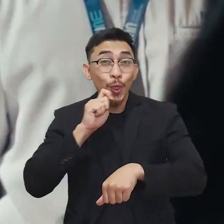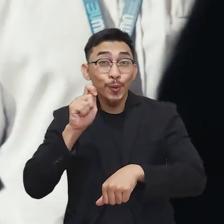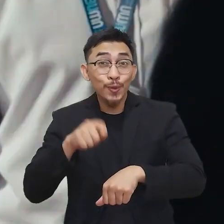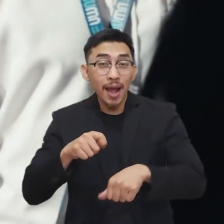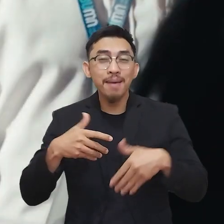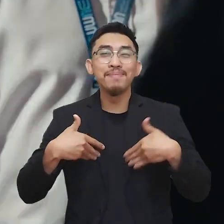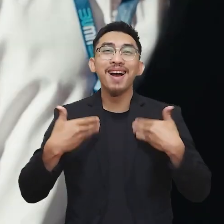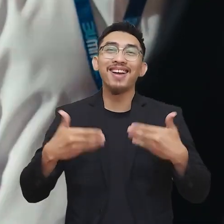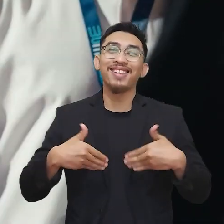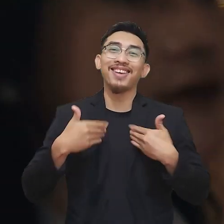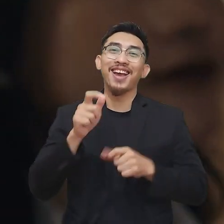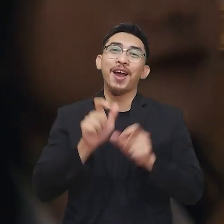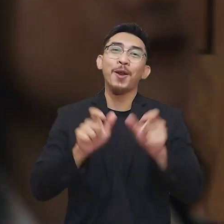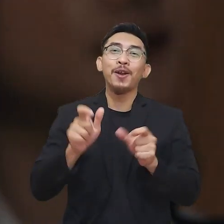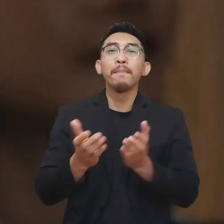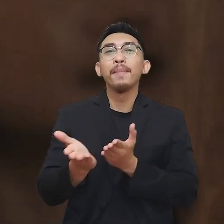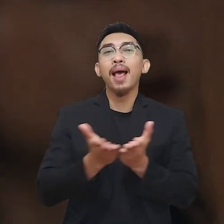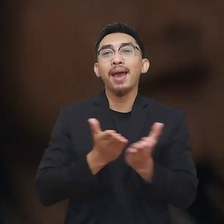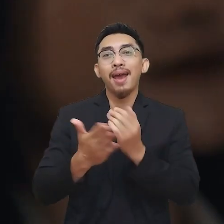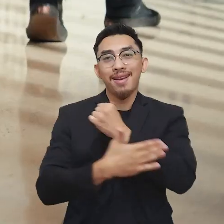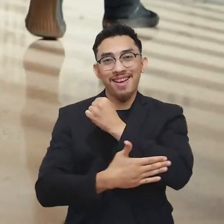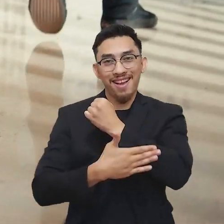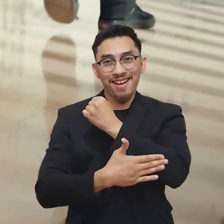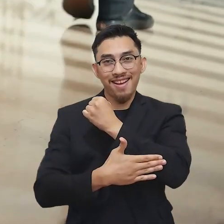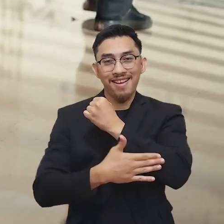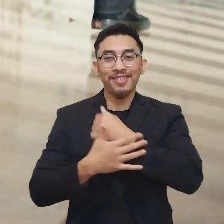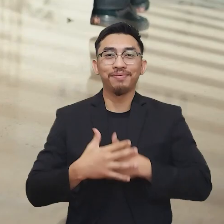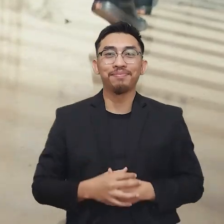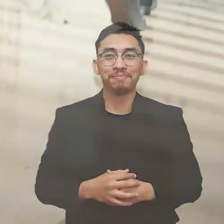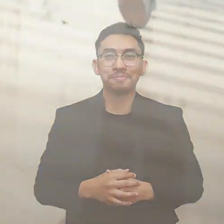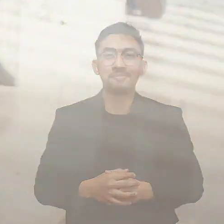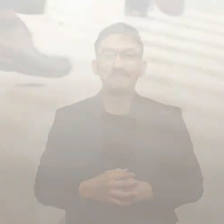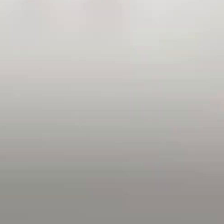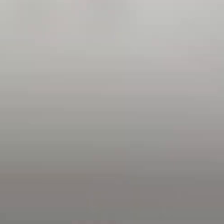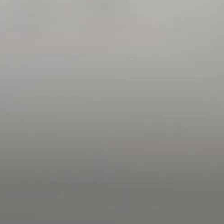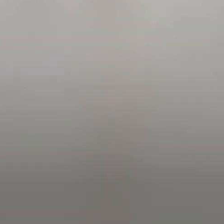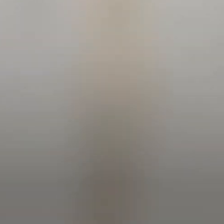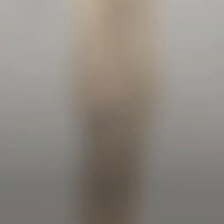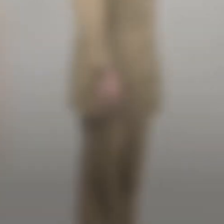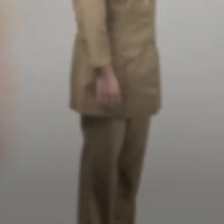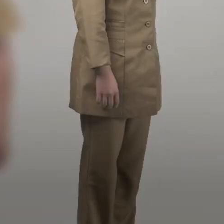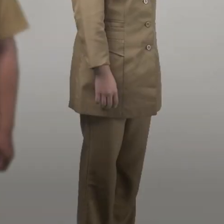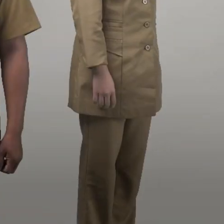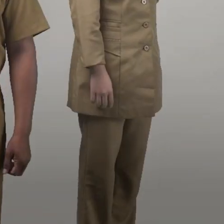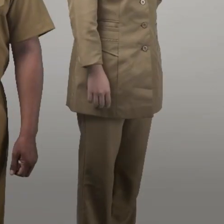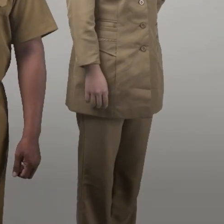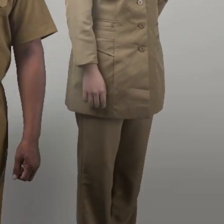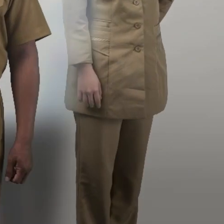TASPEN hadir mewujudkan masa tua bahagia bagi para pelayan negara.